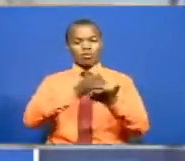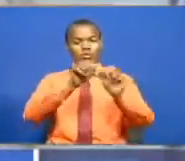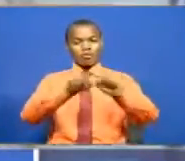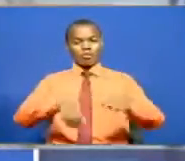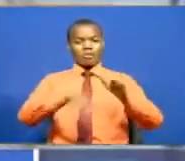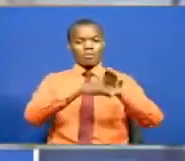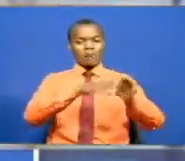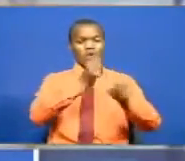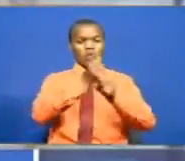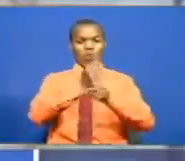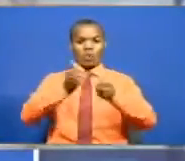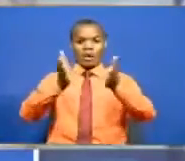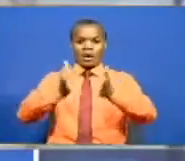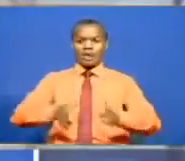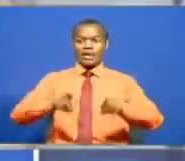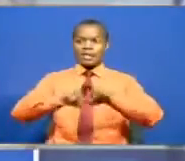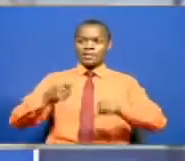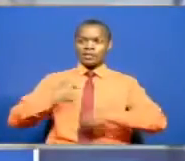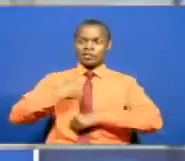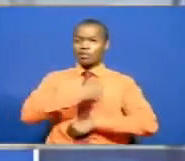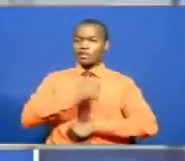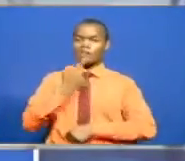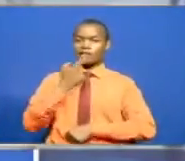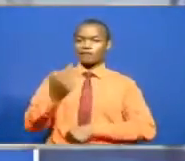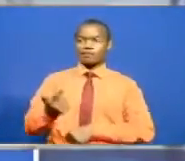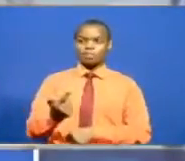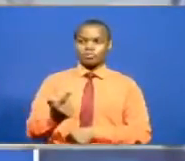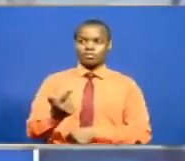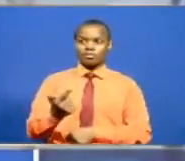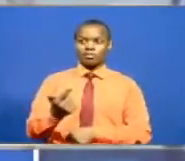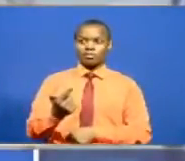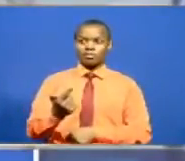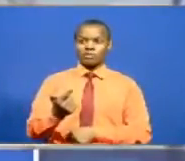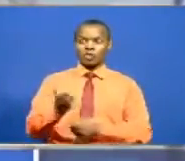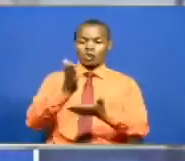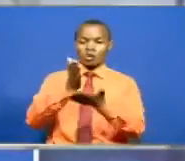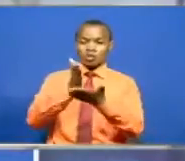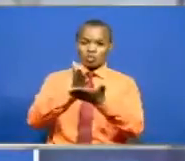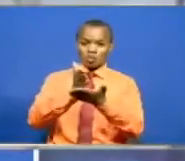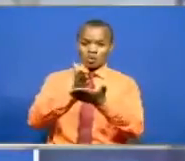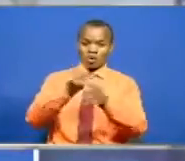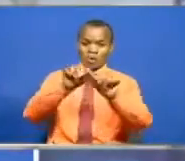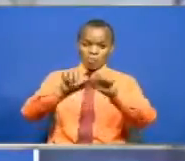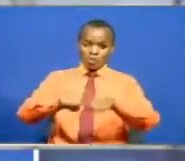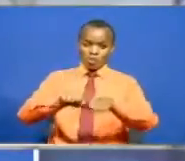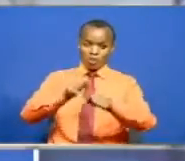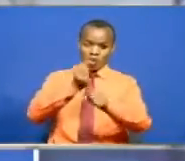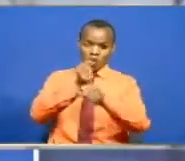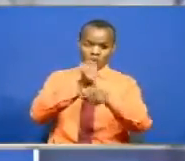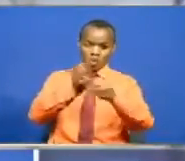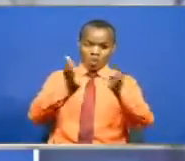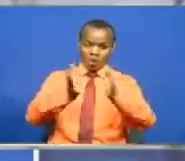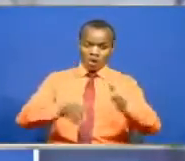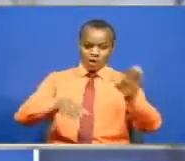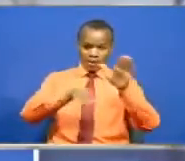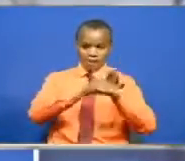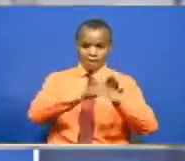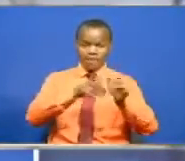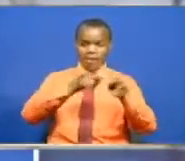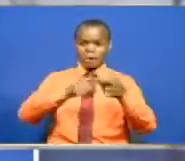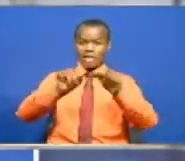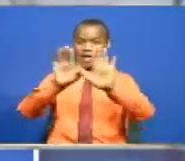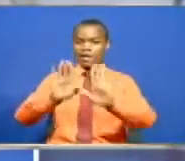workers. And we are saying, you can fire them. It is better they be